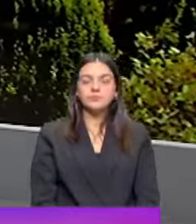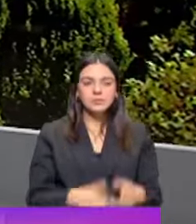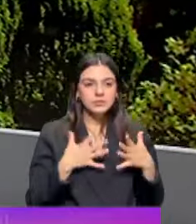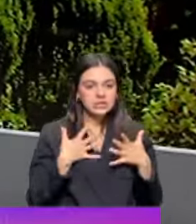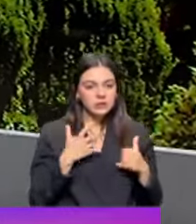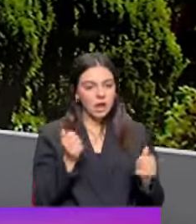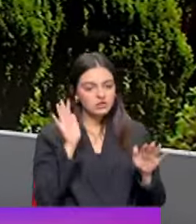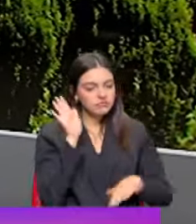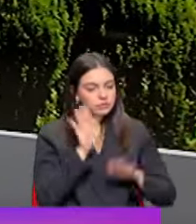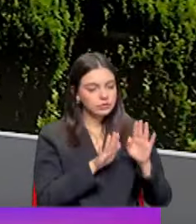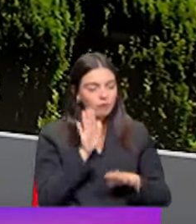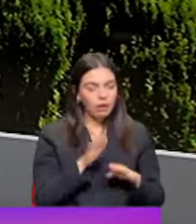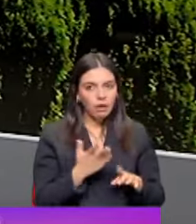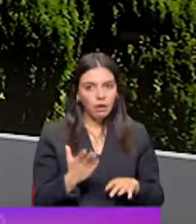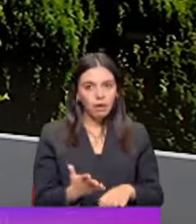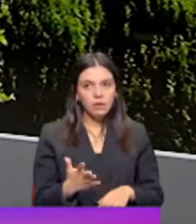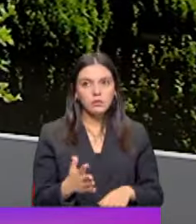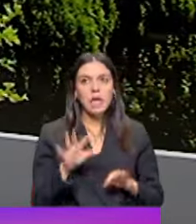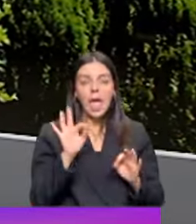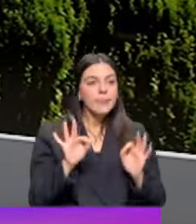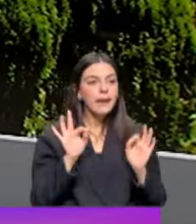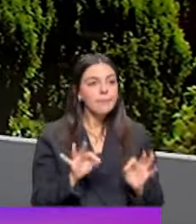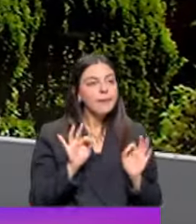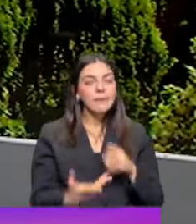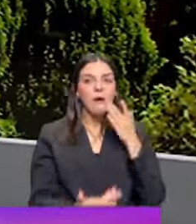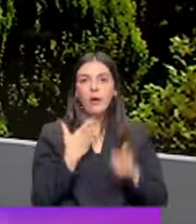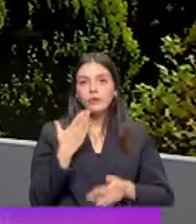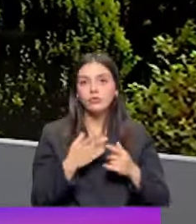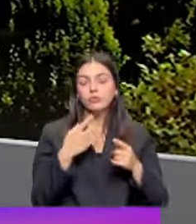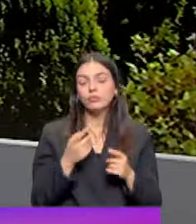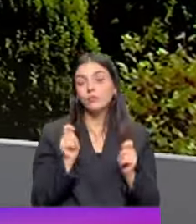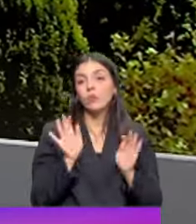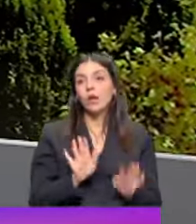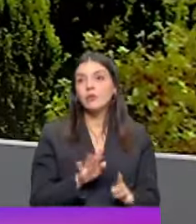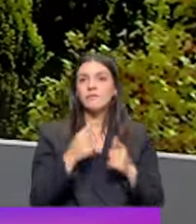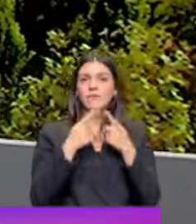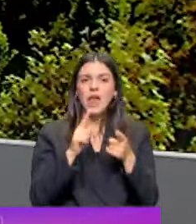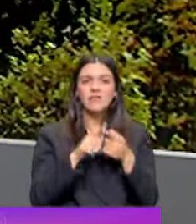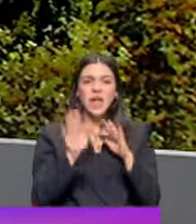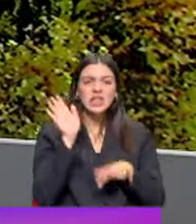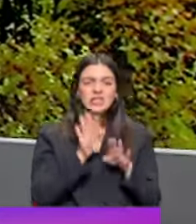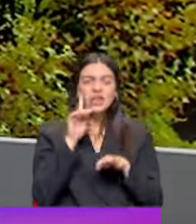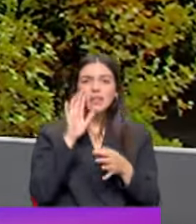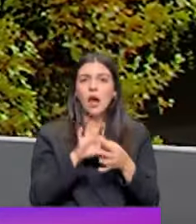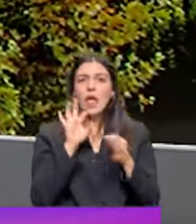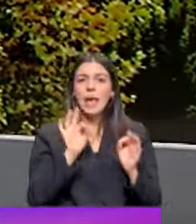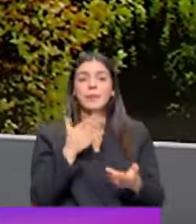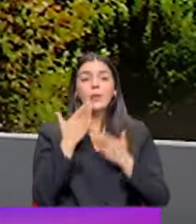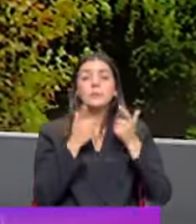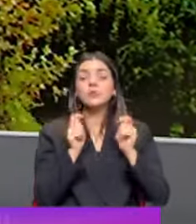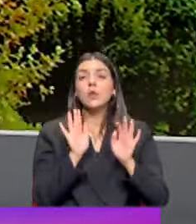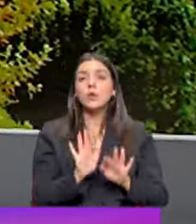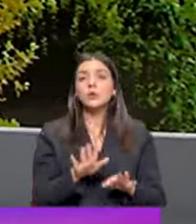Sağlıkçıya şiddetten sık sık bahsetmek zorunda kalıyoruz. Farklı farklı şiddet desenlerinden sık sık bahsetmek zorunda kalıyoruz.